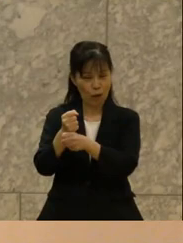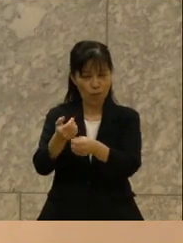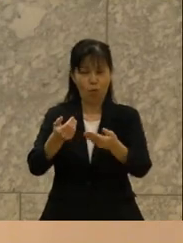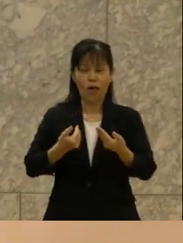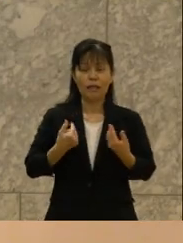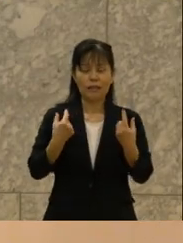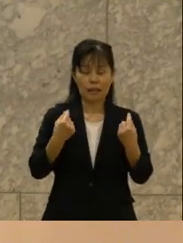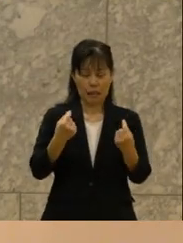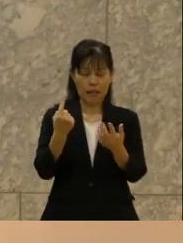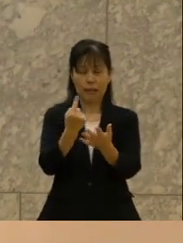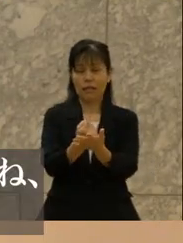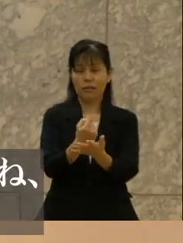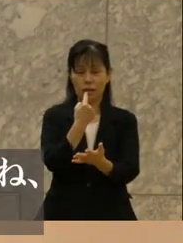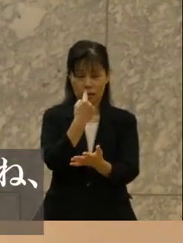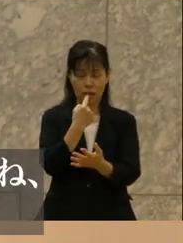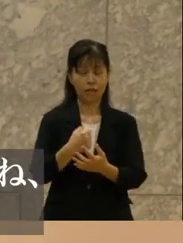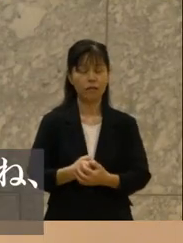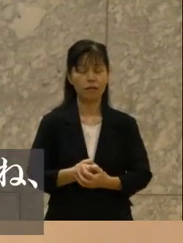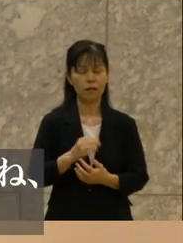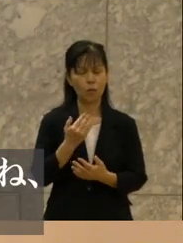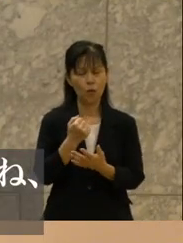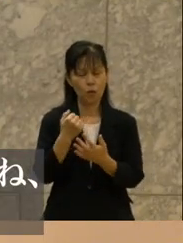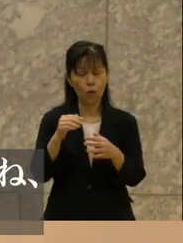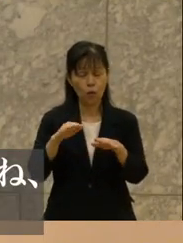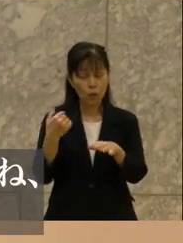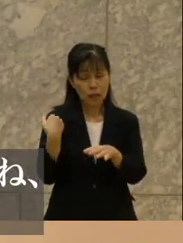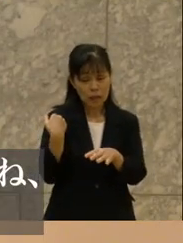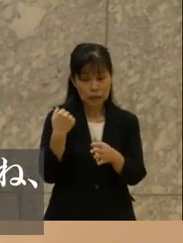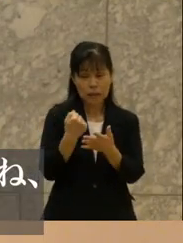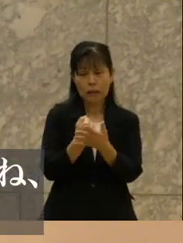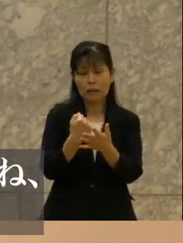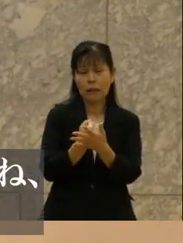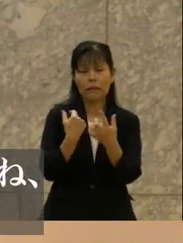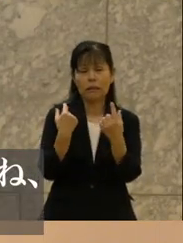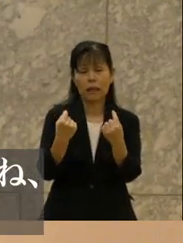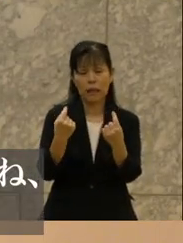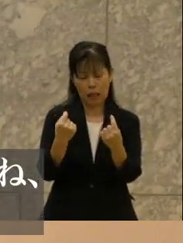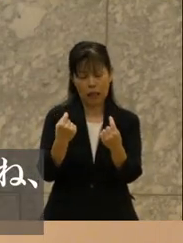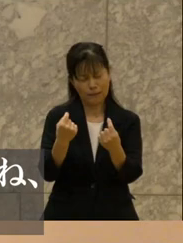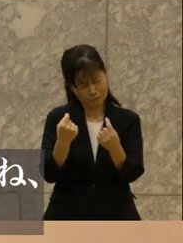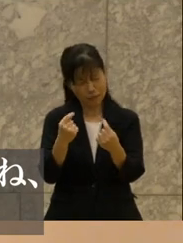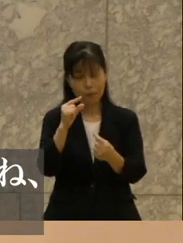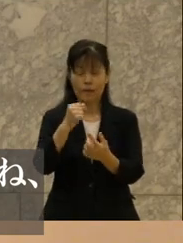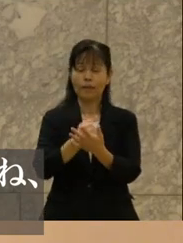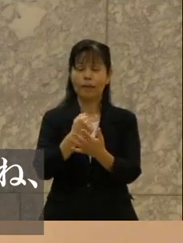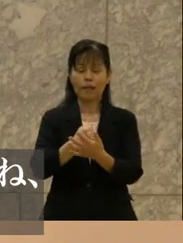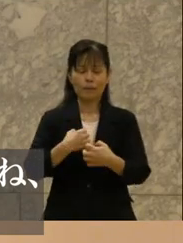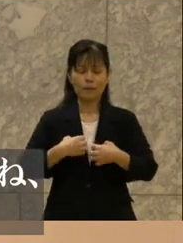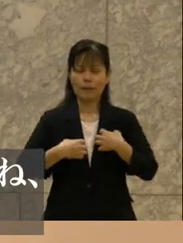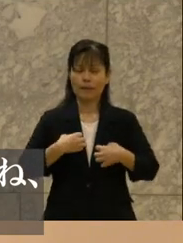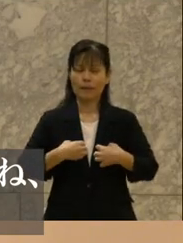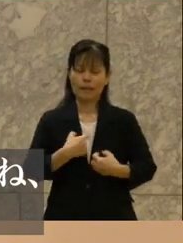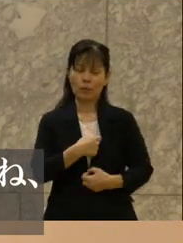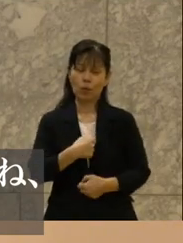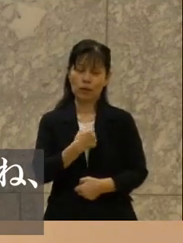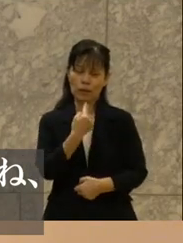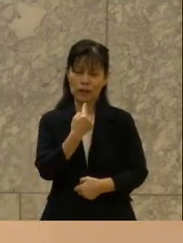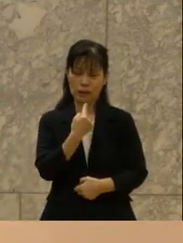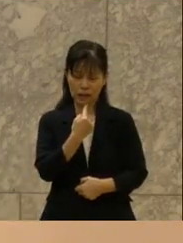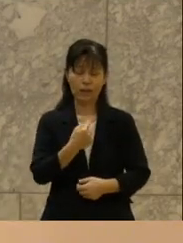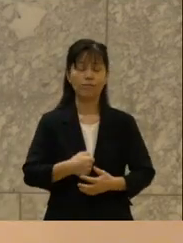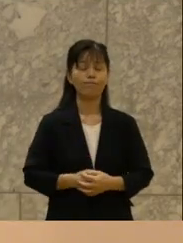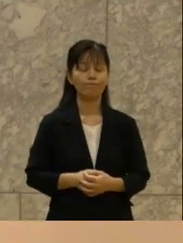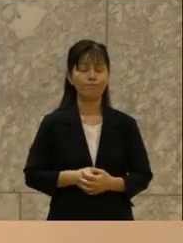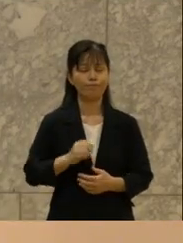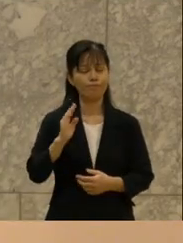ながら出場したんですけれども残念ながら今回はちょっと思ったようなパフォーマンスができずですね悔しい思いを増しました